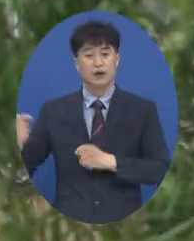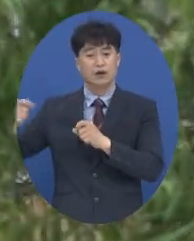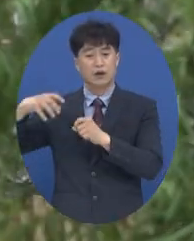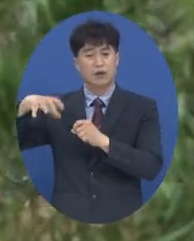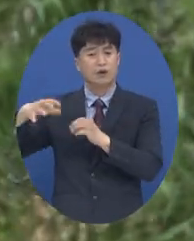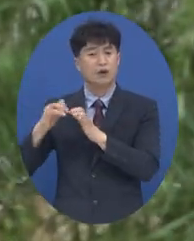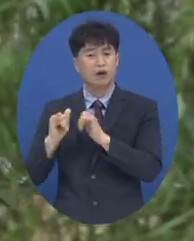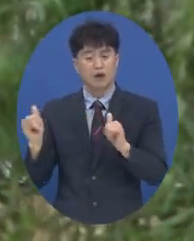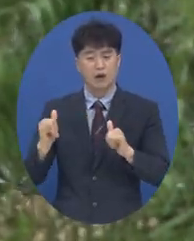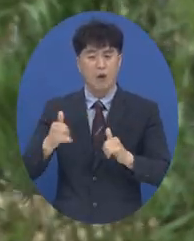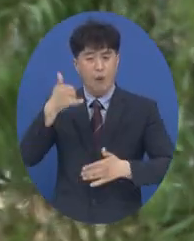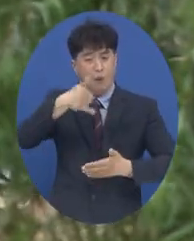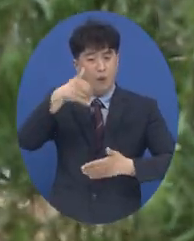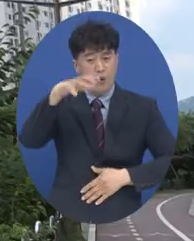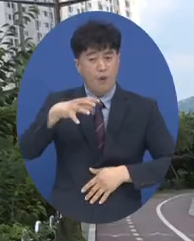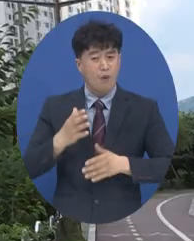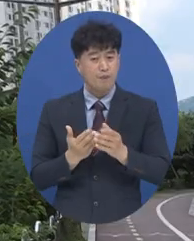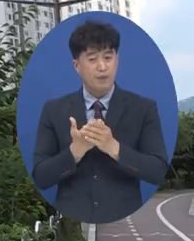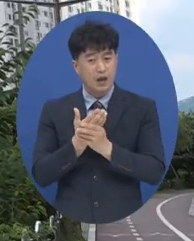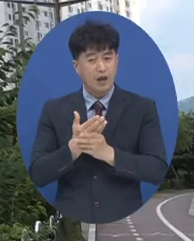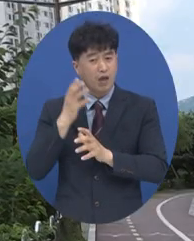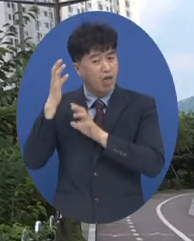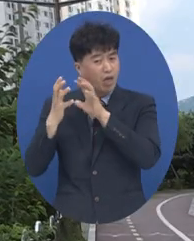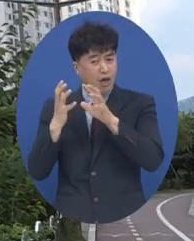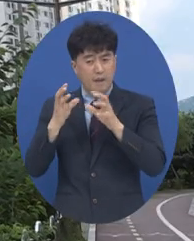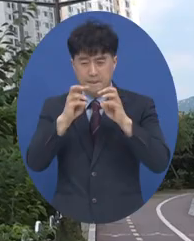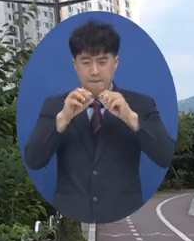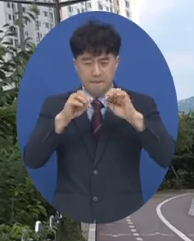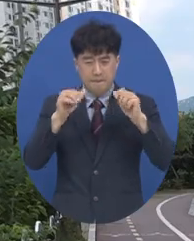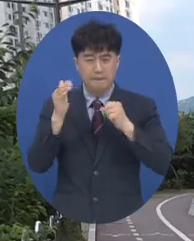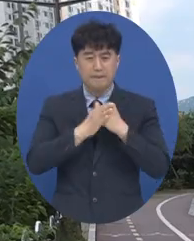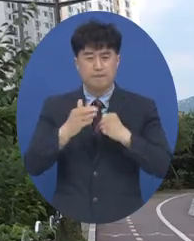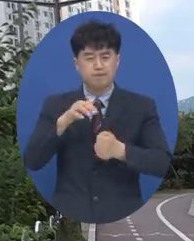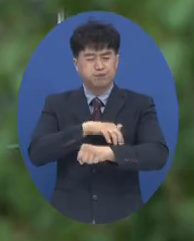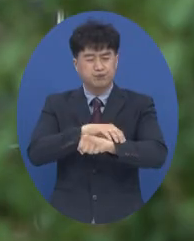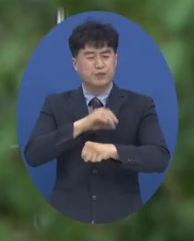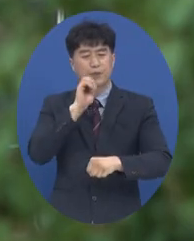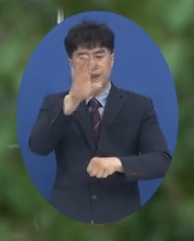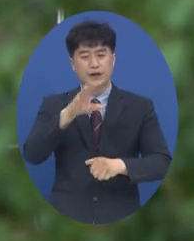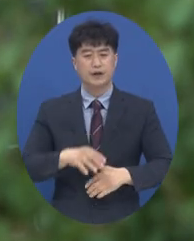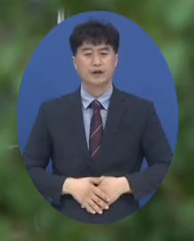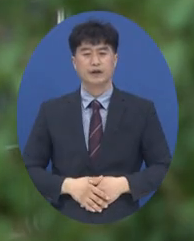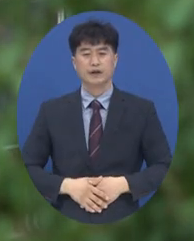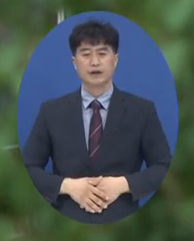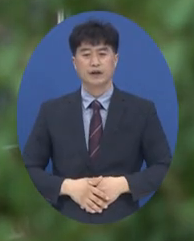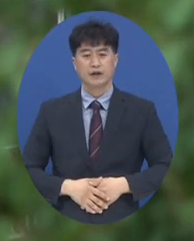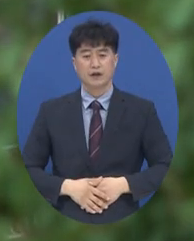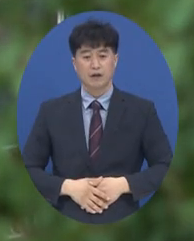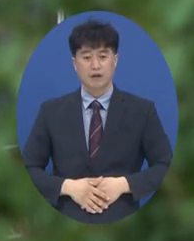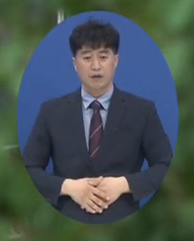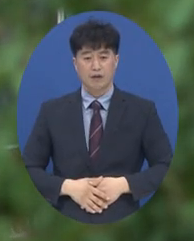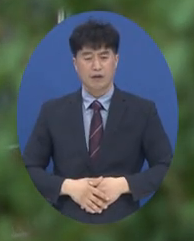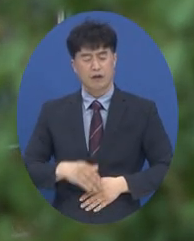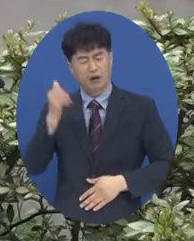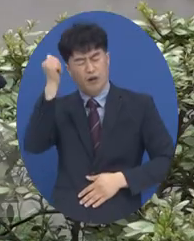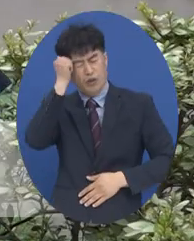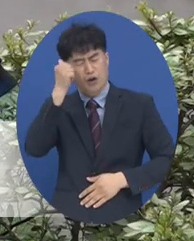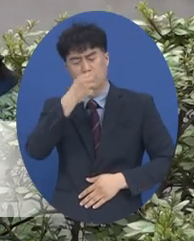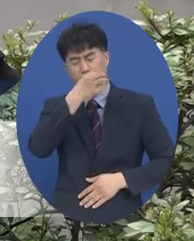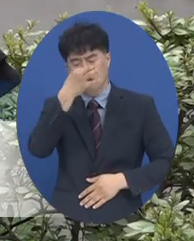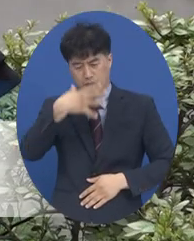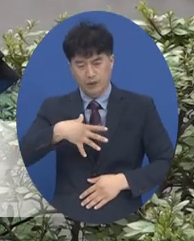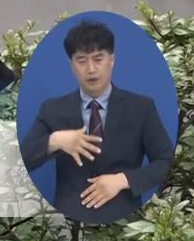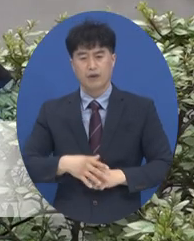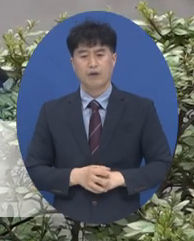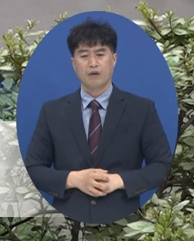착수했습니다. 인근 주민들은 공사 현장에서 발생하는 소음과 비산먼지로 불편을 토로합니다. 잘 때가